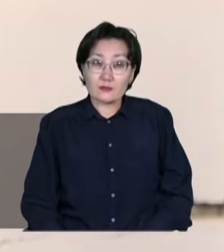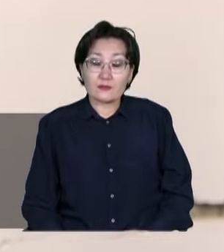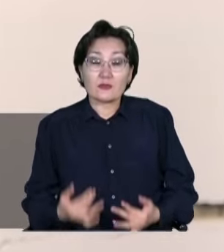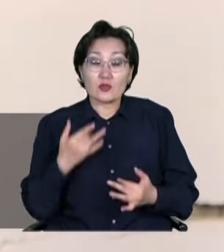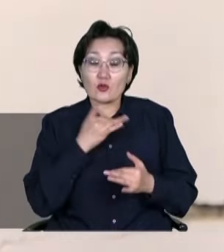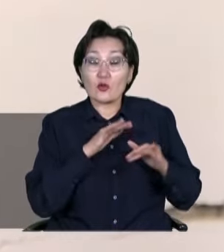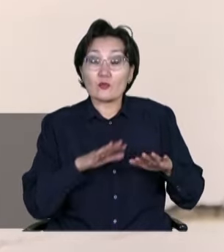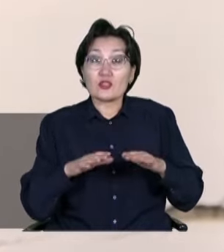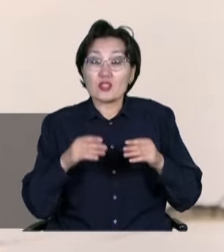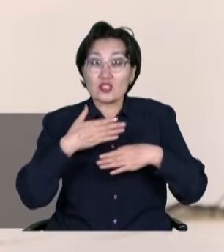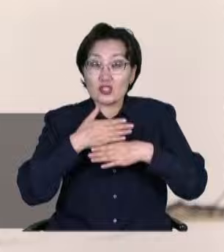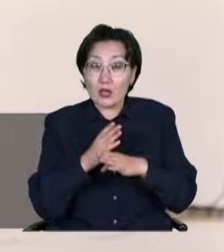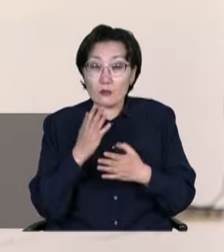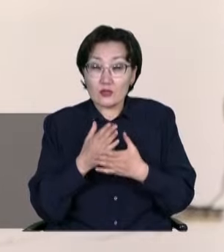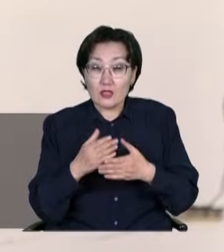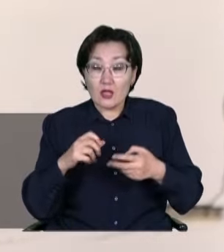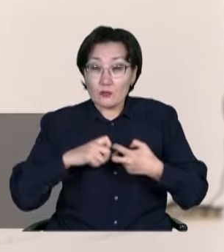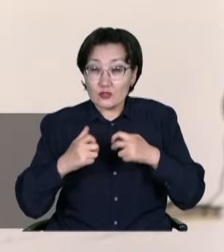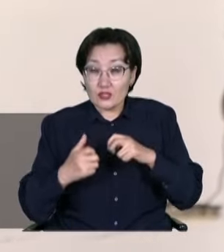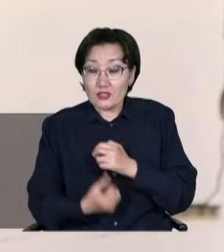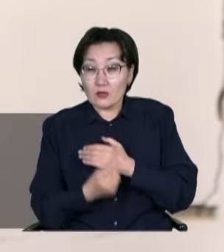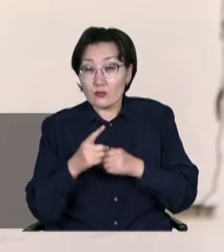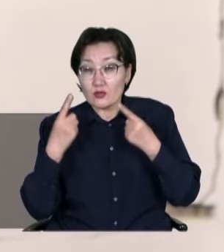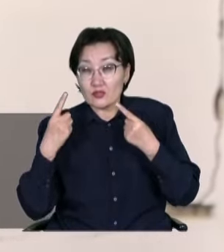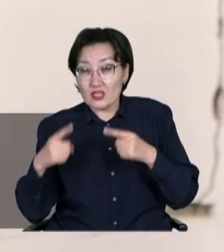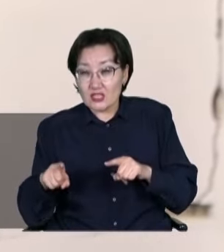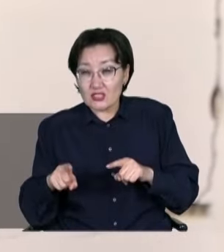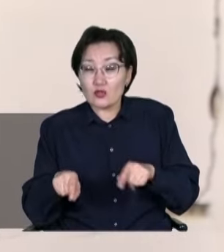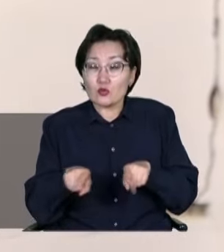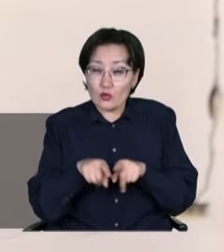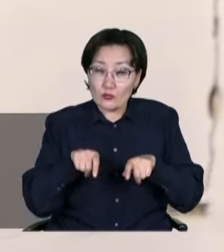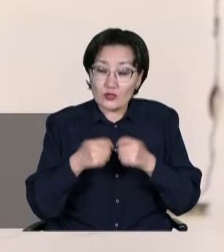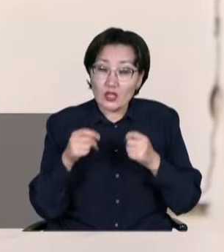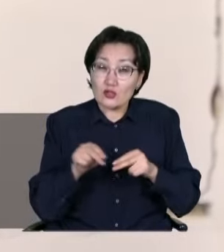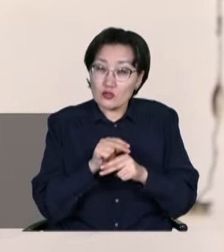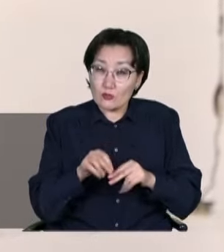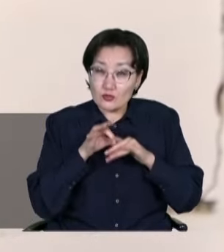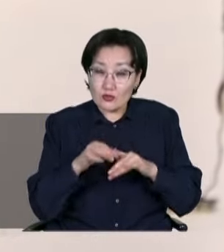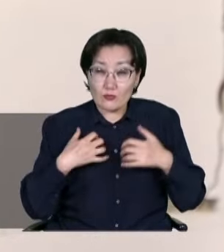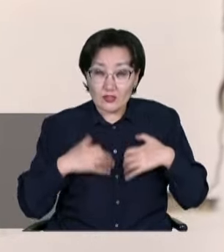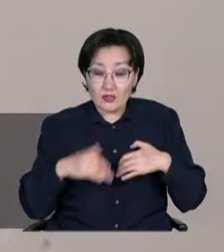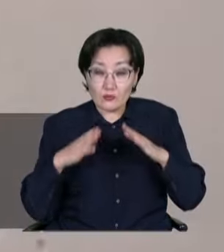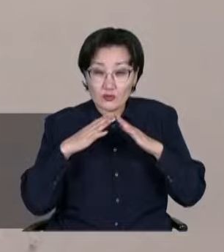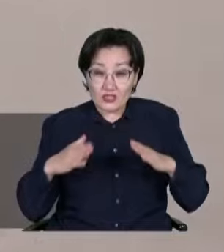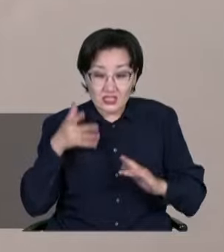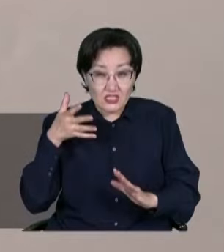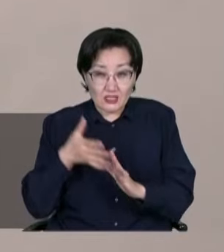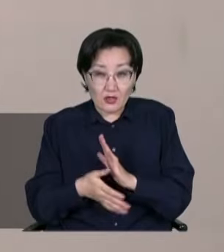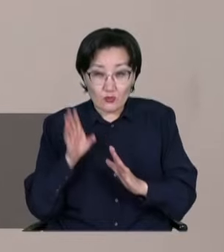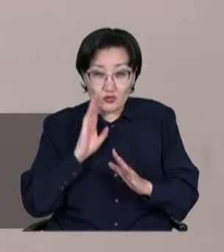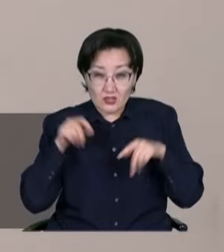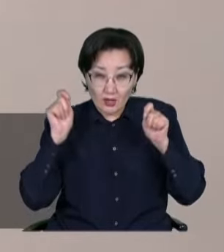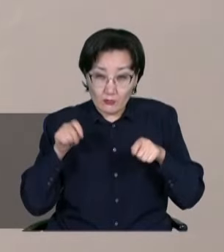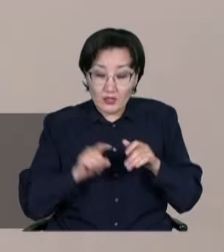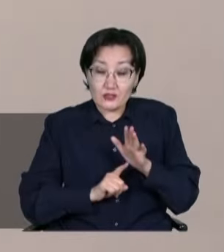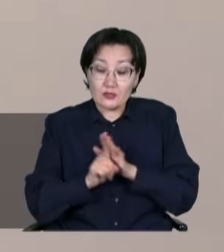Көп жерде жарықтар бар, бір жерде ақау шықса, екінші бір жағы бөлініп жатыр, сондықтан жөндеу жасауға асықпаймын. Шатырда тесіліп су тама бастады,